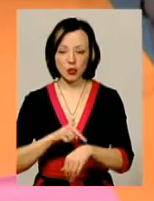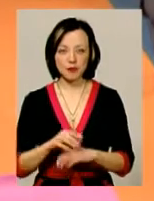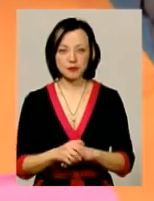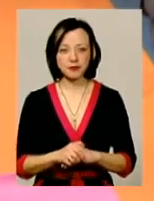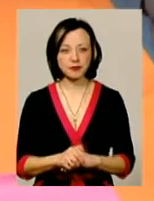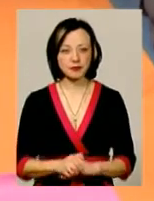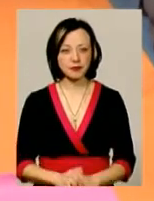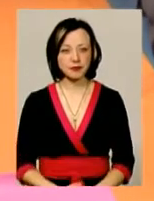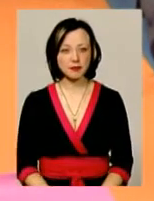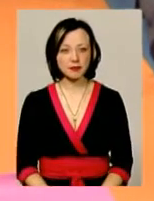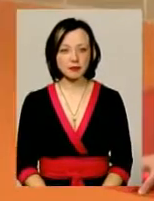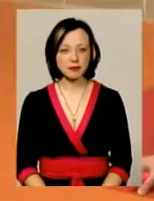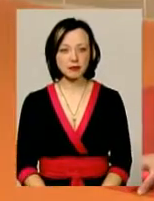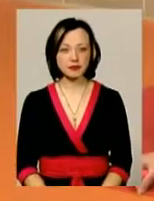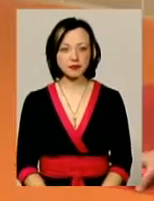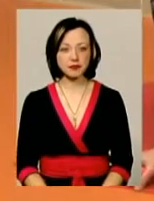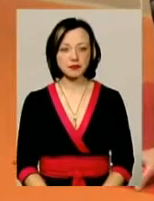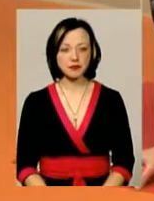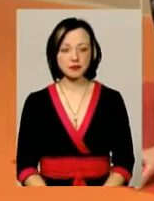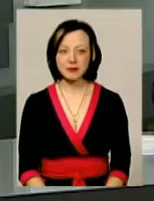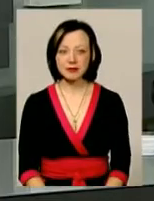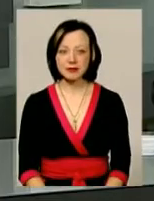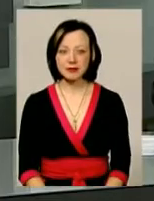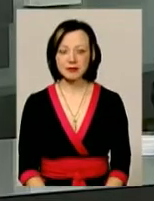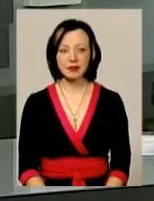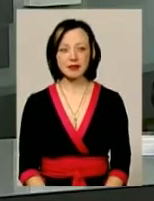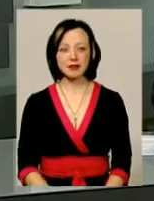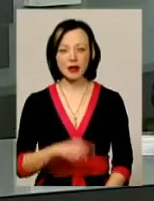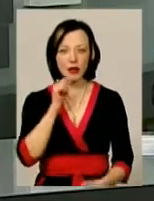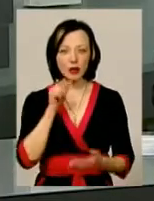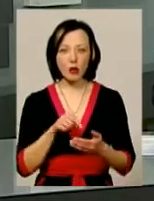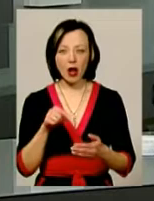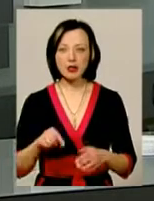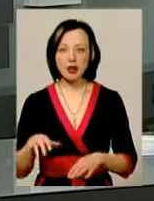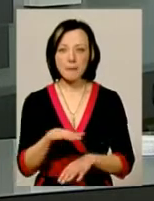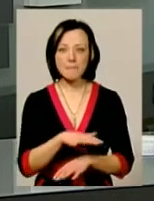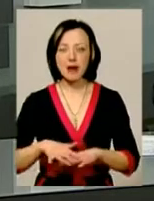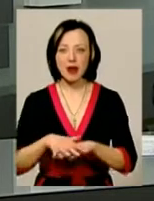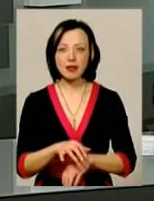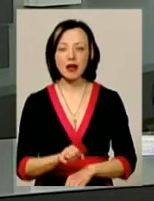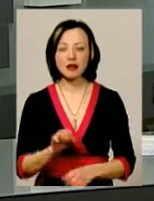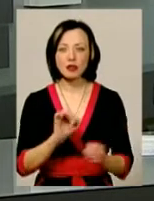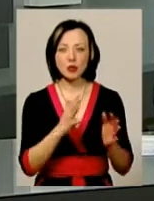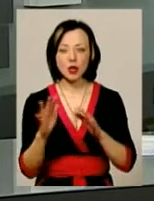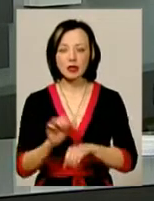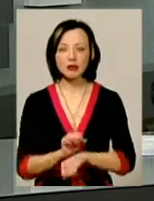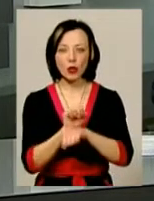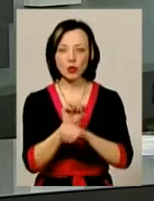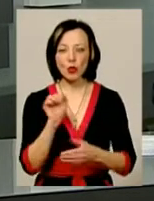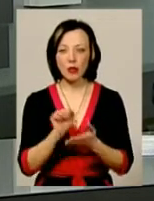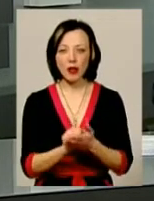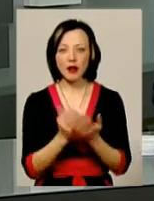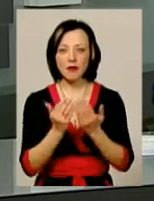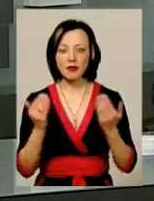Ольга Нісміянова, Іван Мовчан, новини, Поділля Центр. Луганський майдан «Сторінки спротиву» – це документальна виставка світлин,